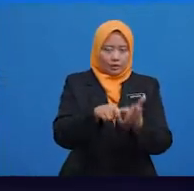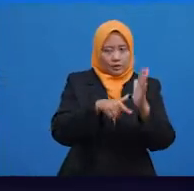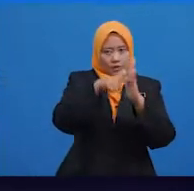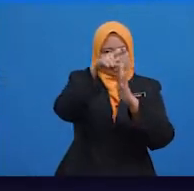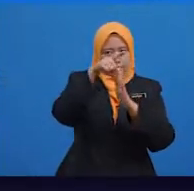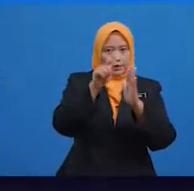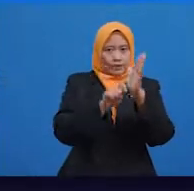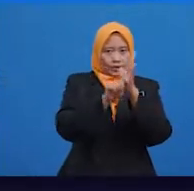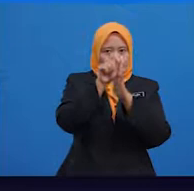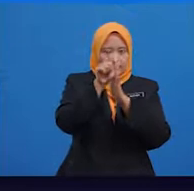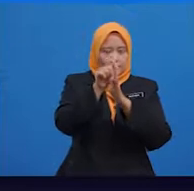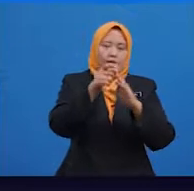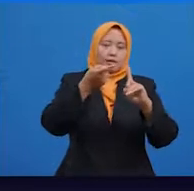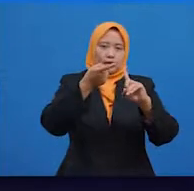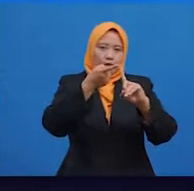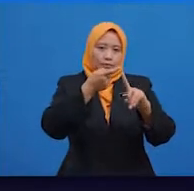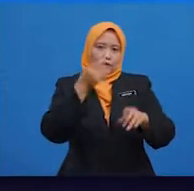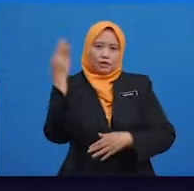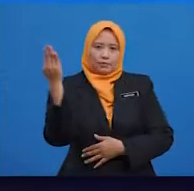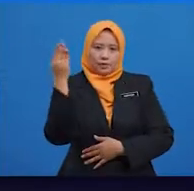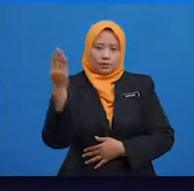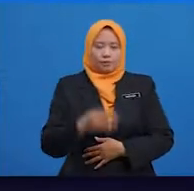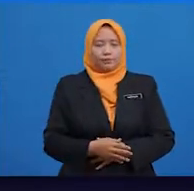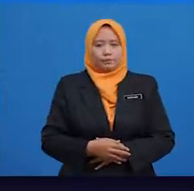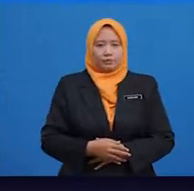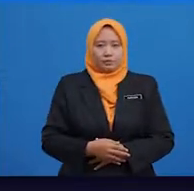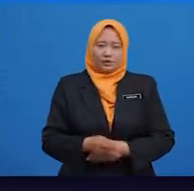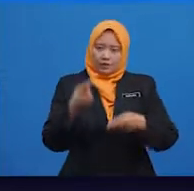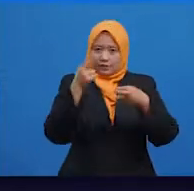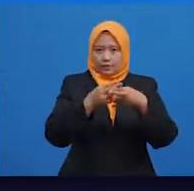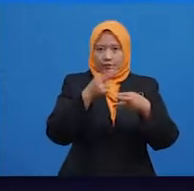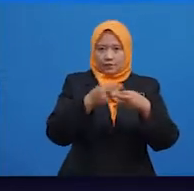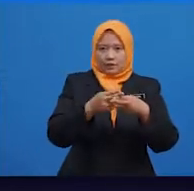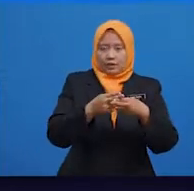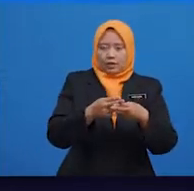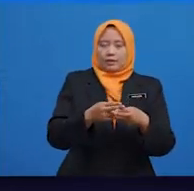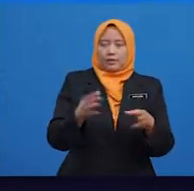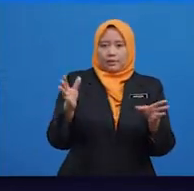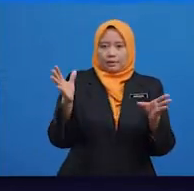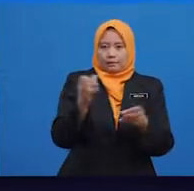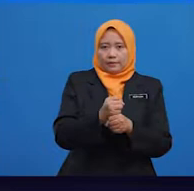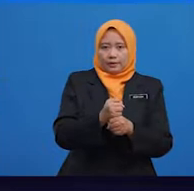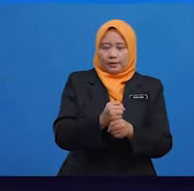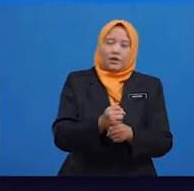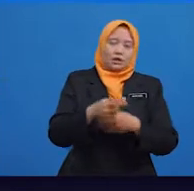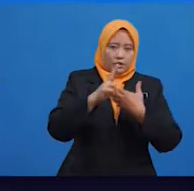secara berlarutan, seseorang itu dikatakan mengalami masalah darah tinggi.